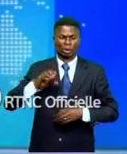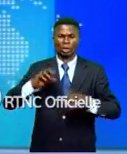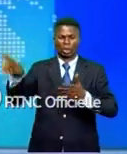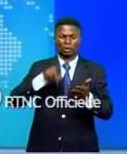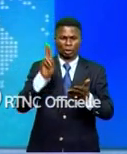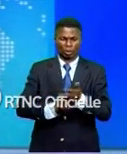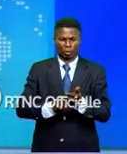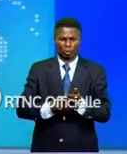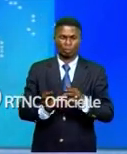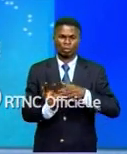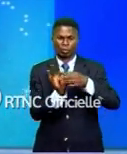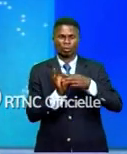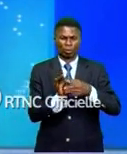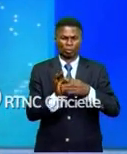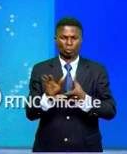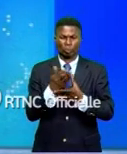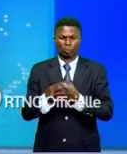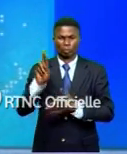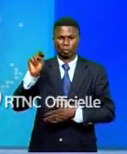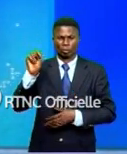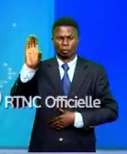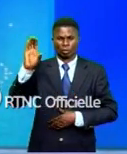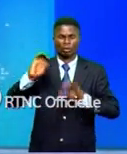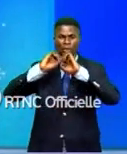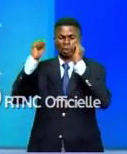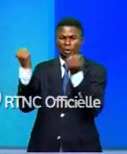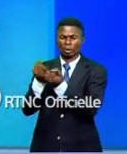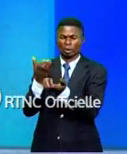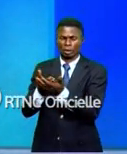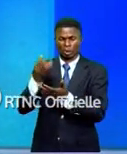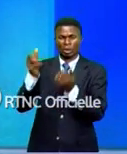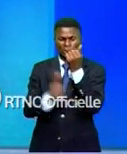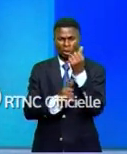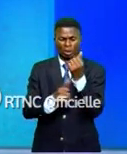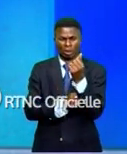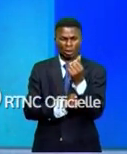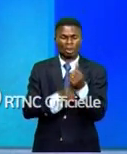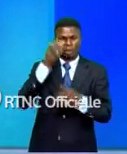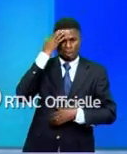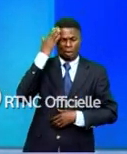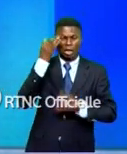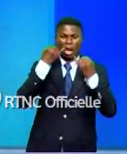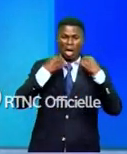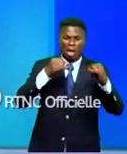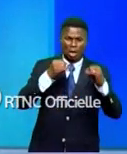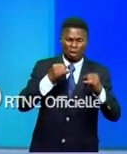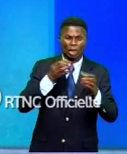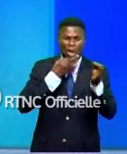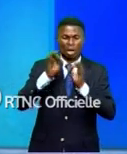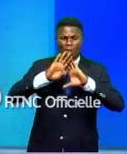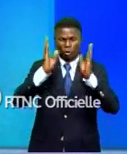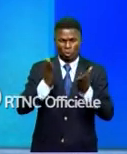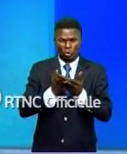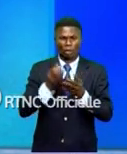partenariat vient d'être signé entre la RTNC et cette entreprise. L'opinion sera désormais fixée et informée dans le détail sur les